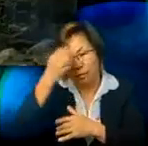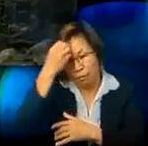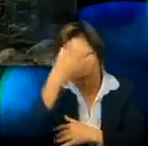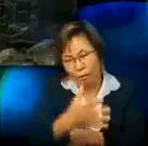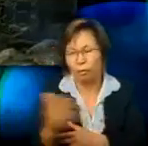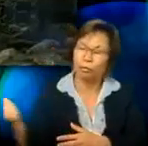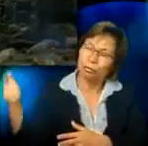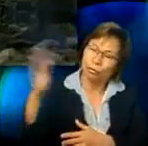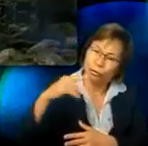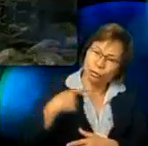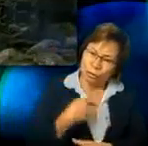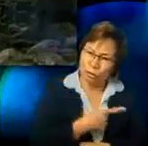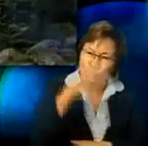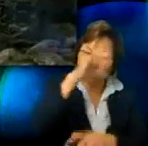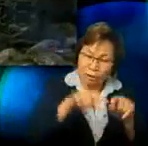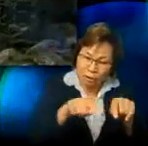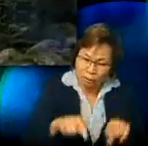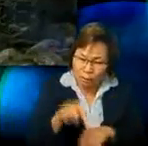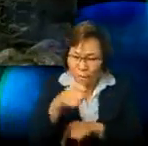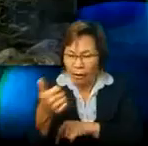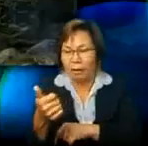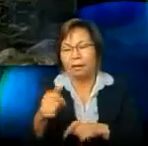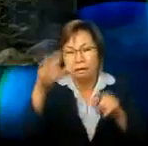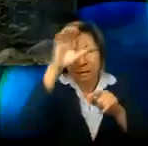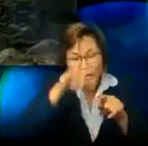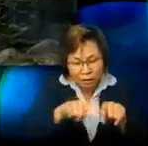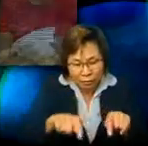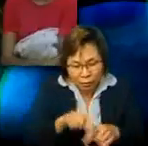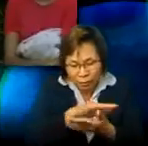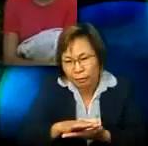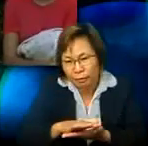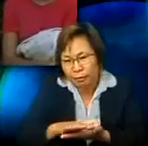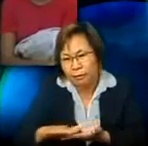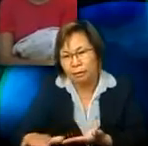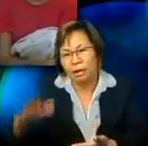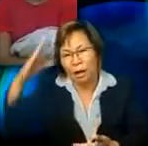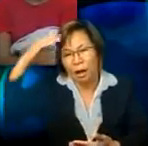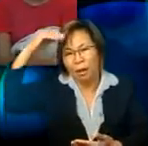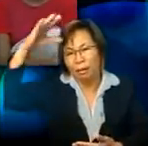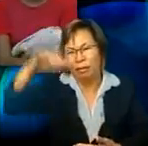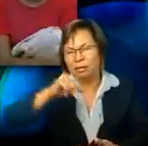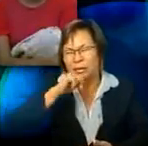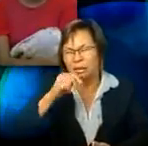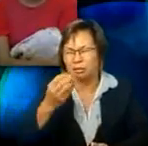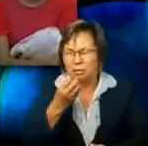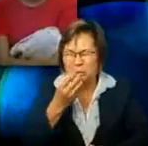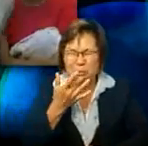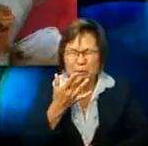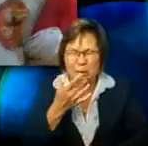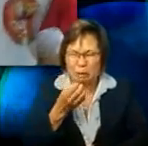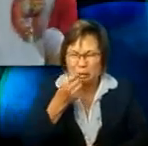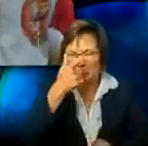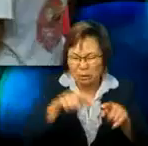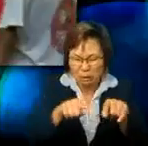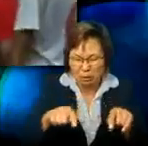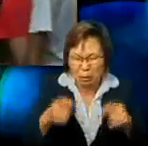tahu. Jom, kita sebelah lain. Kita cari tempat yang bersih sikit. Eloklah tu. Abang pun nanti tak lalu makan kalau duduk